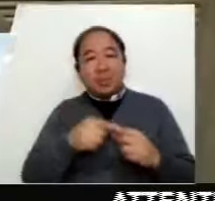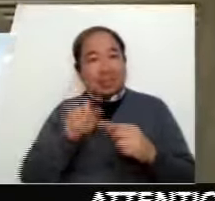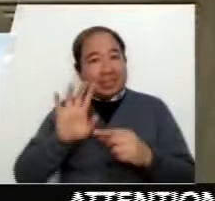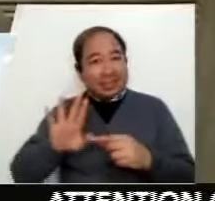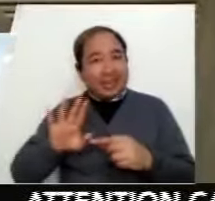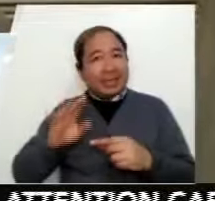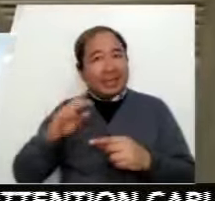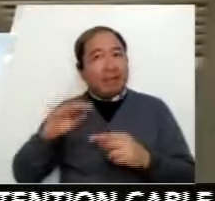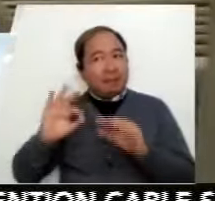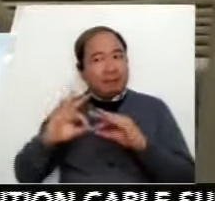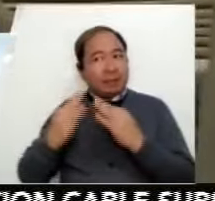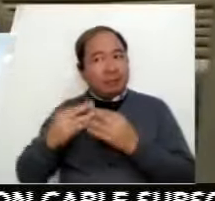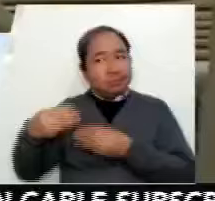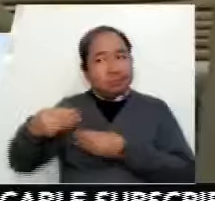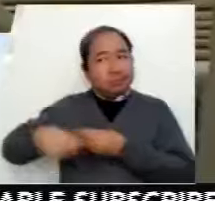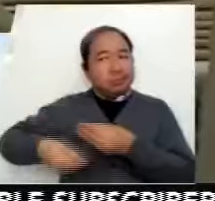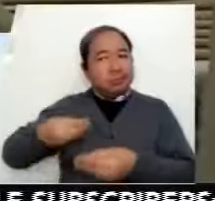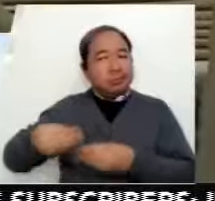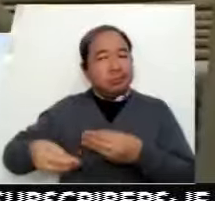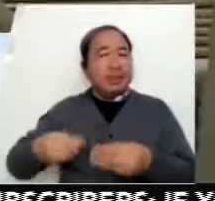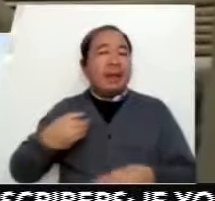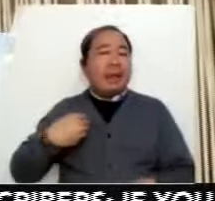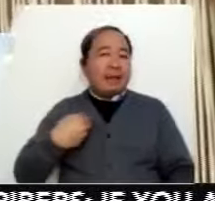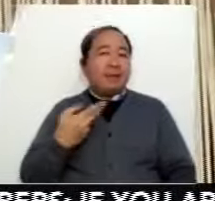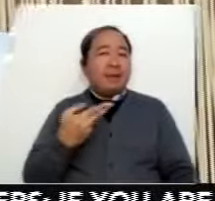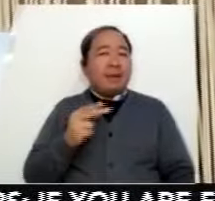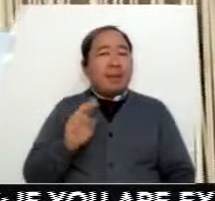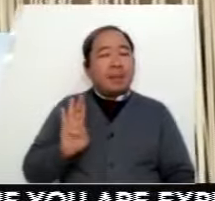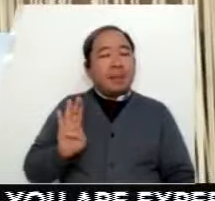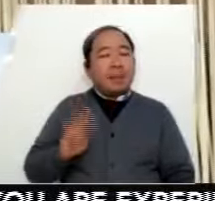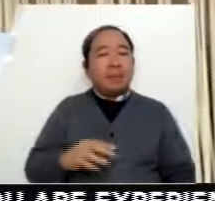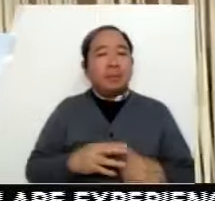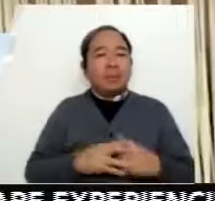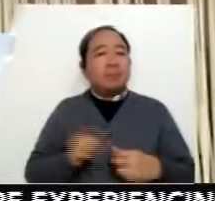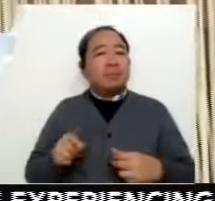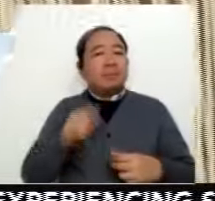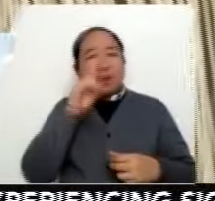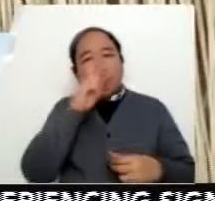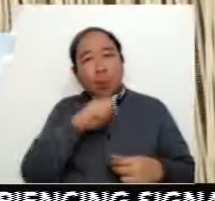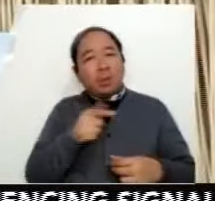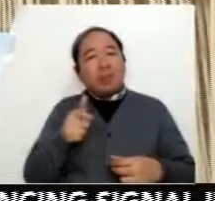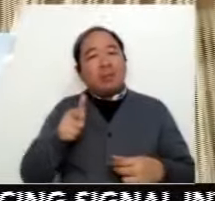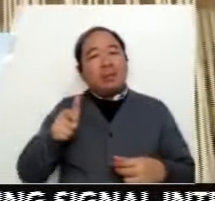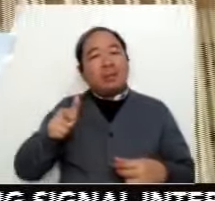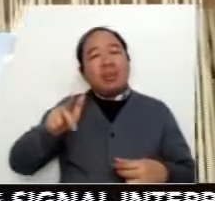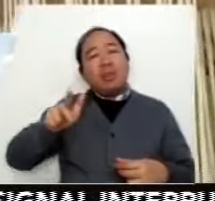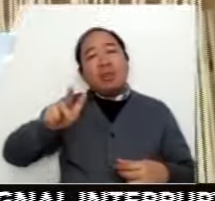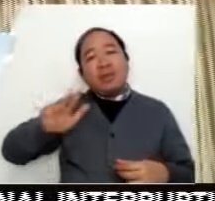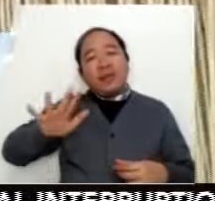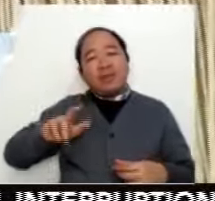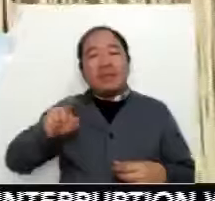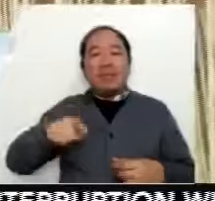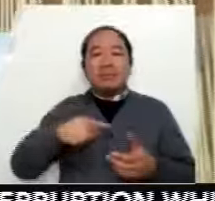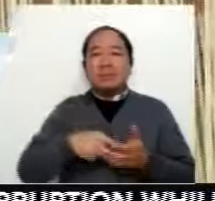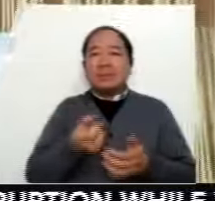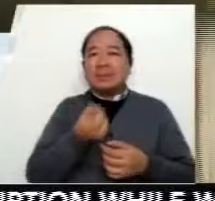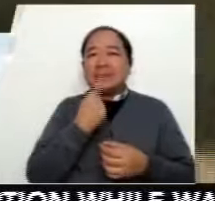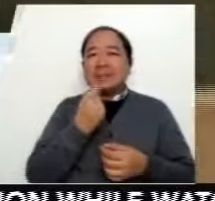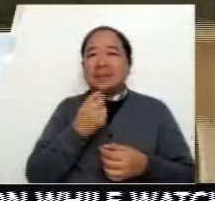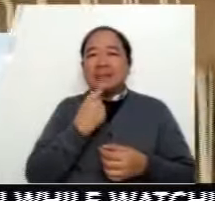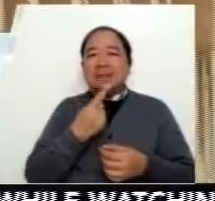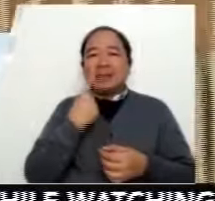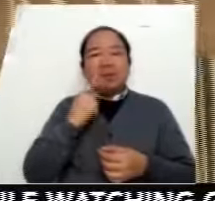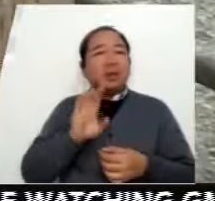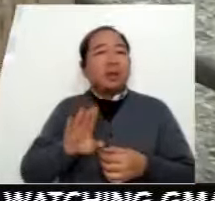pagkakaroon ng hypertension. Sa edad na 35, kinailangan na niya ng maintenance medicine para sa high blood